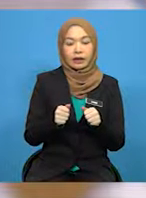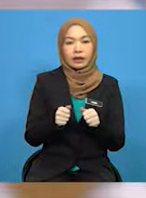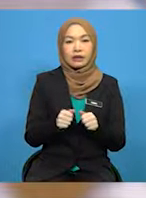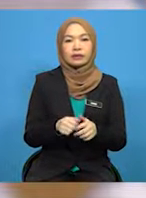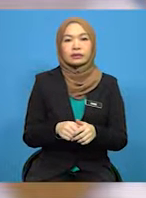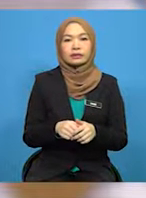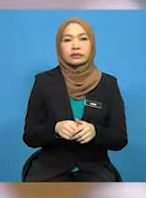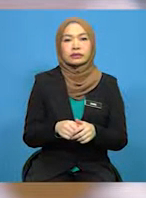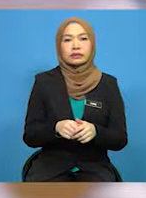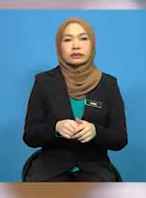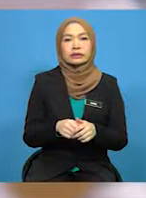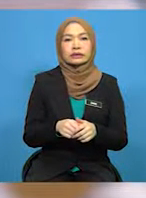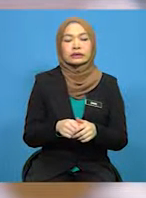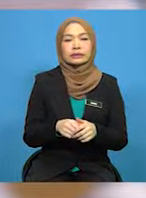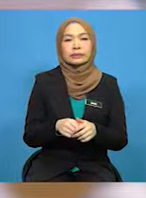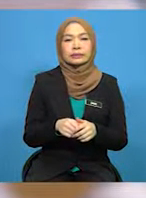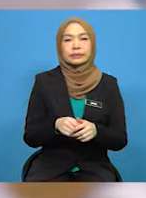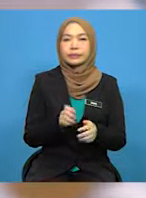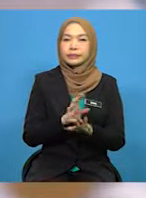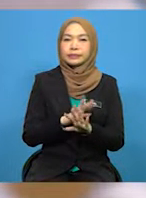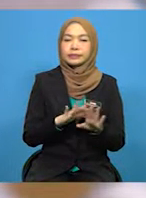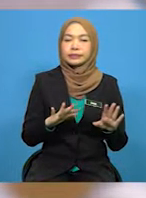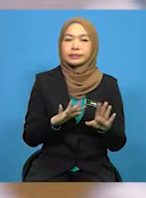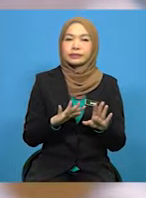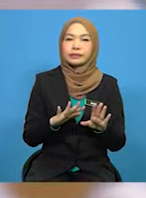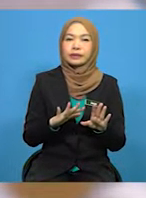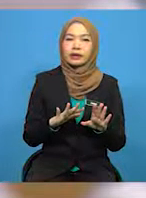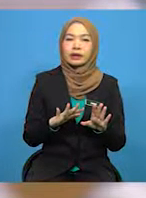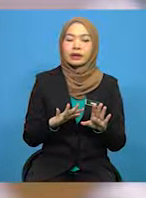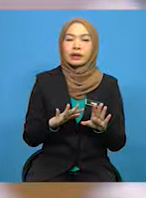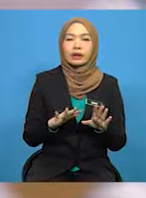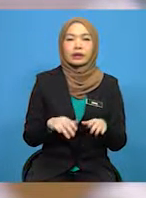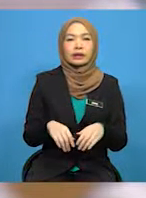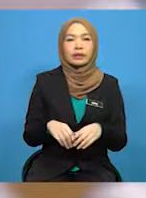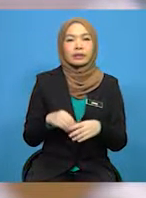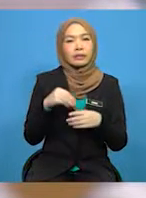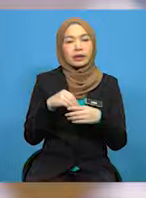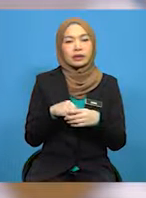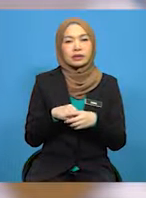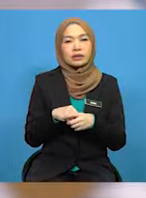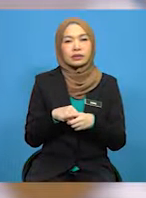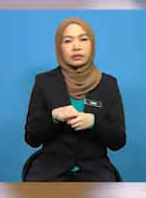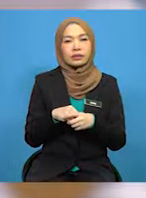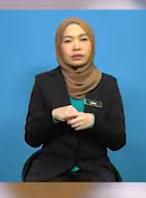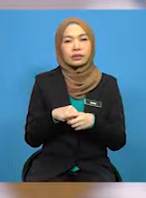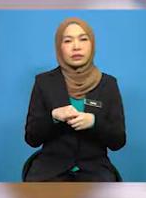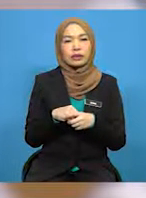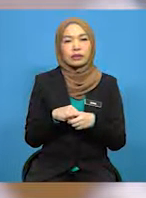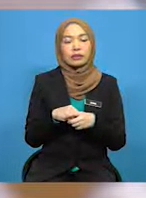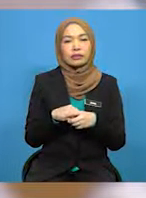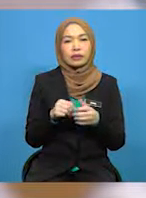yang tidak dibayar? Adakah kegiatan tersebut dilakukan di rumah